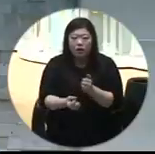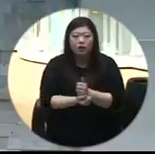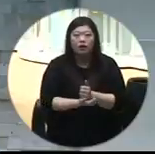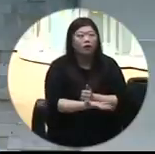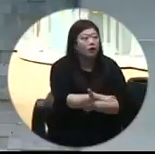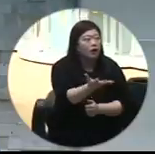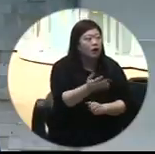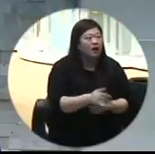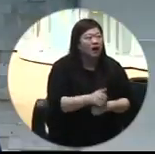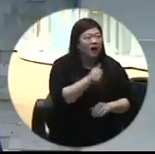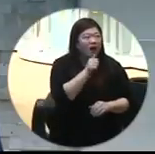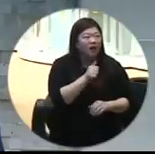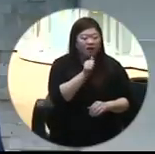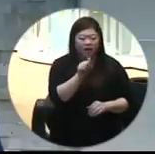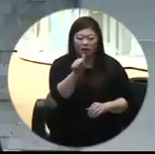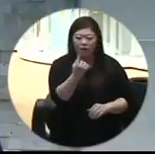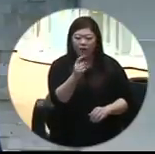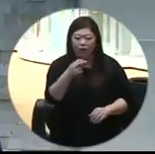가가지고.